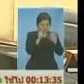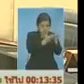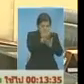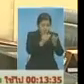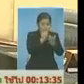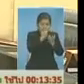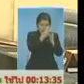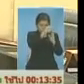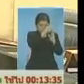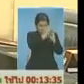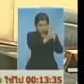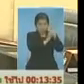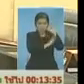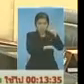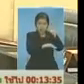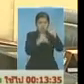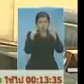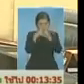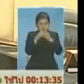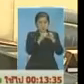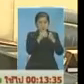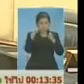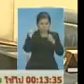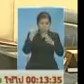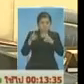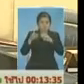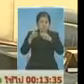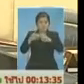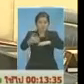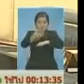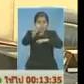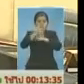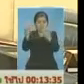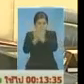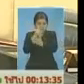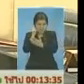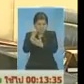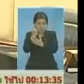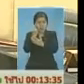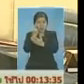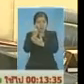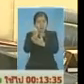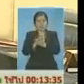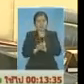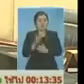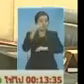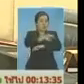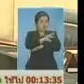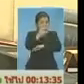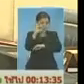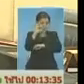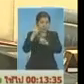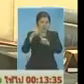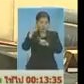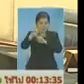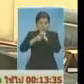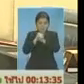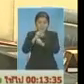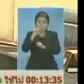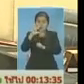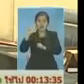ภาคไอ้ที่มันยุ่งเนี่ยเพราะฝ่ายการเมืองมาเปลี่ยนใหม่9มิถุนา52ลายภ